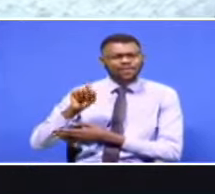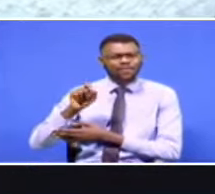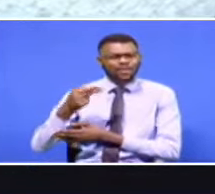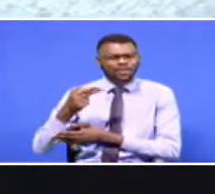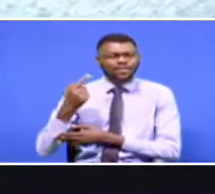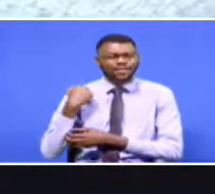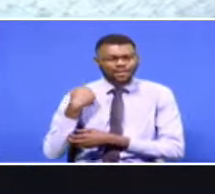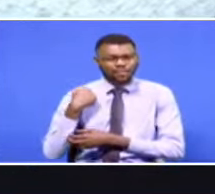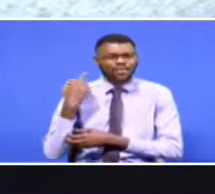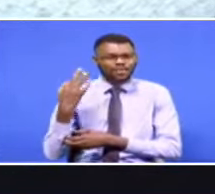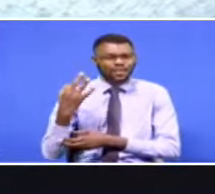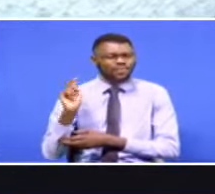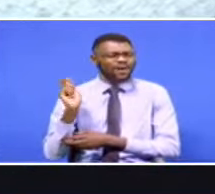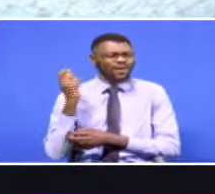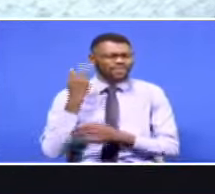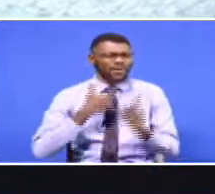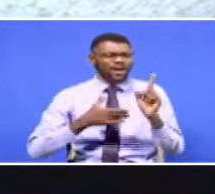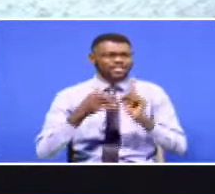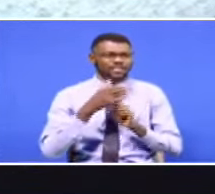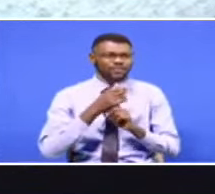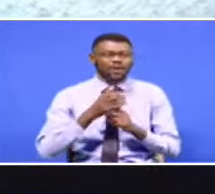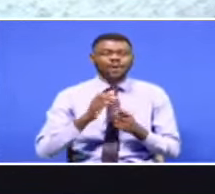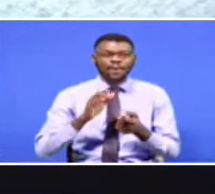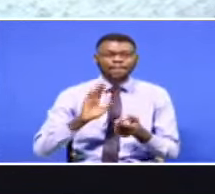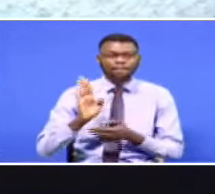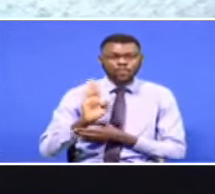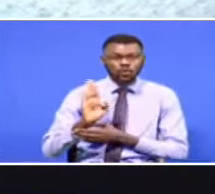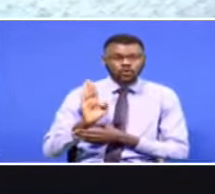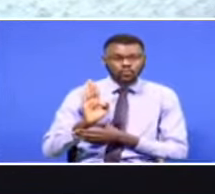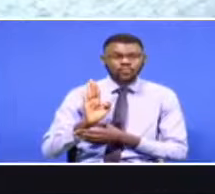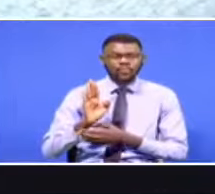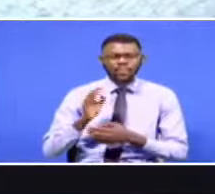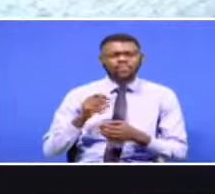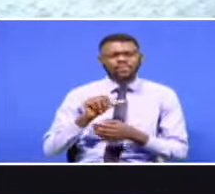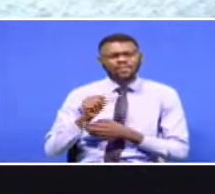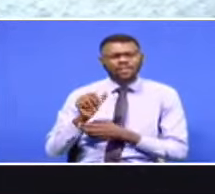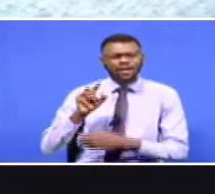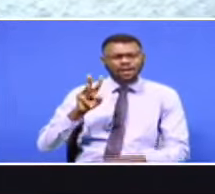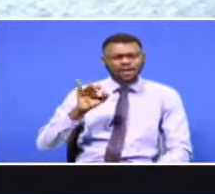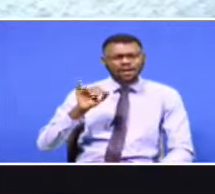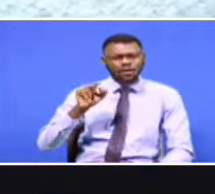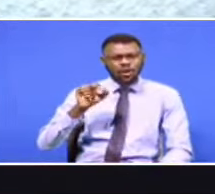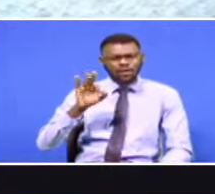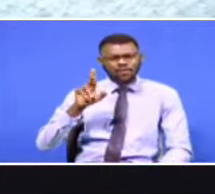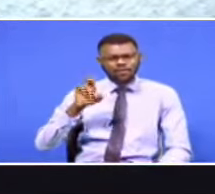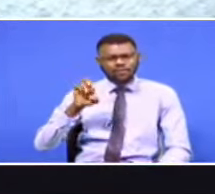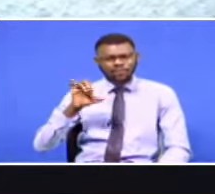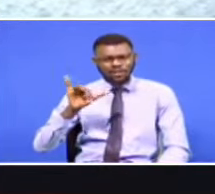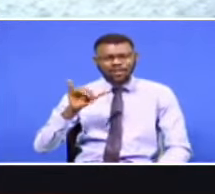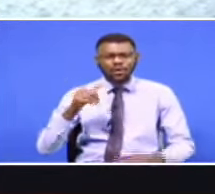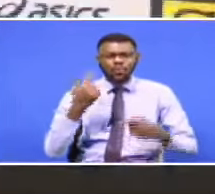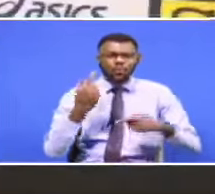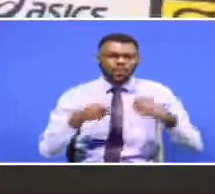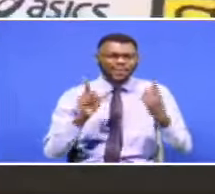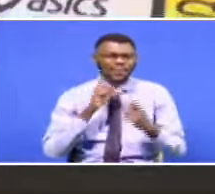na kutoa medali ya shaba. Winfrey Yavi wa Bahrain ndiye bingwa mpya wa mbio hizo.